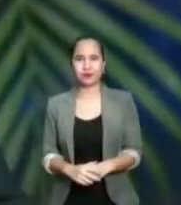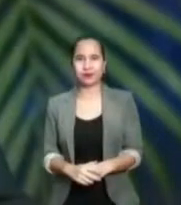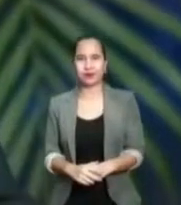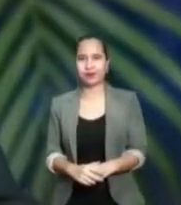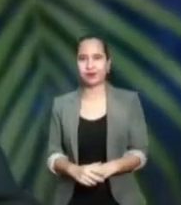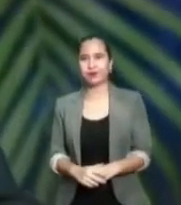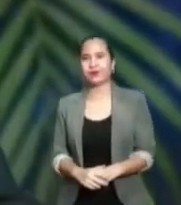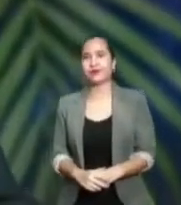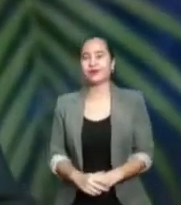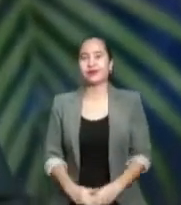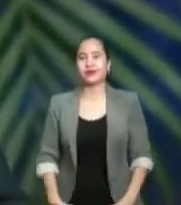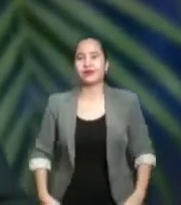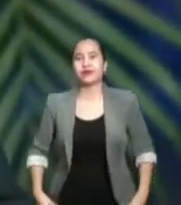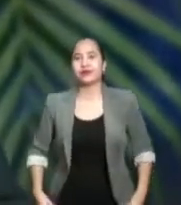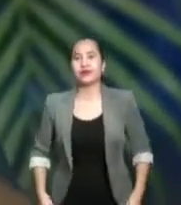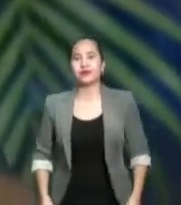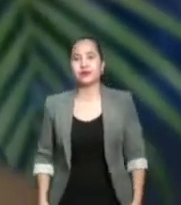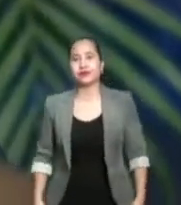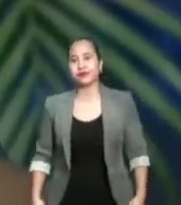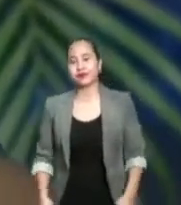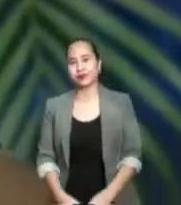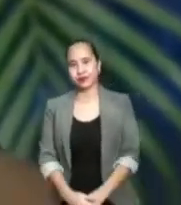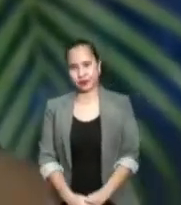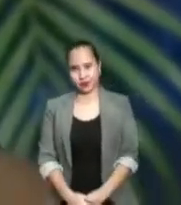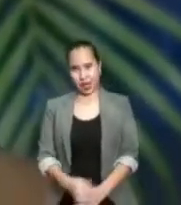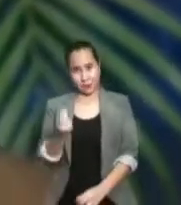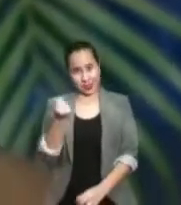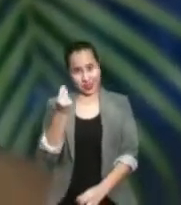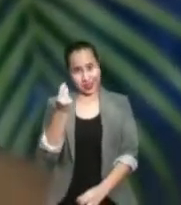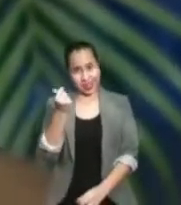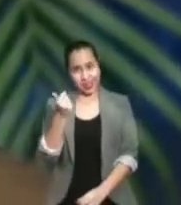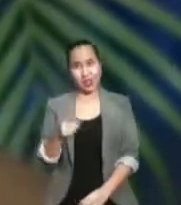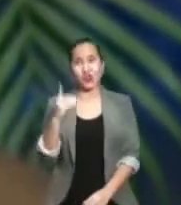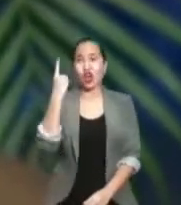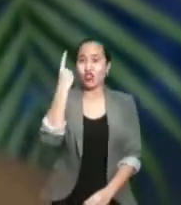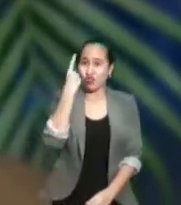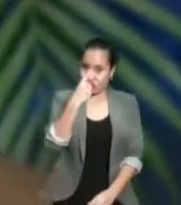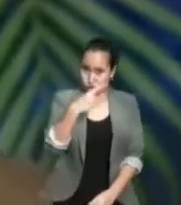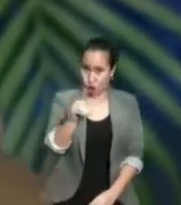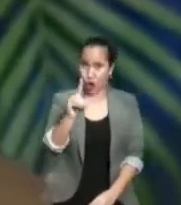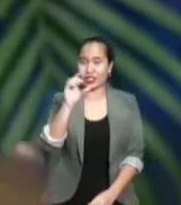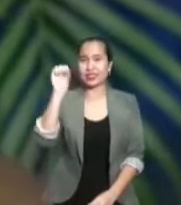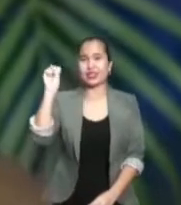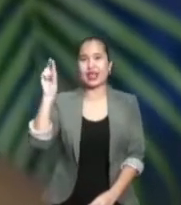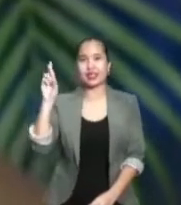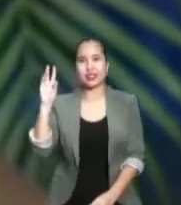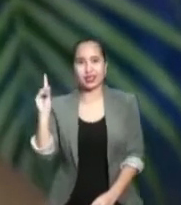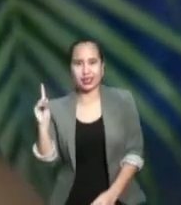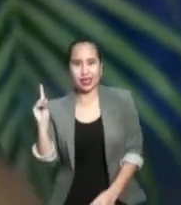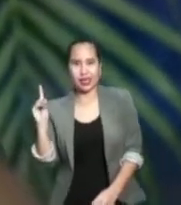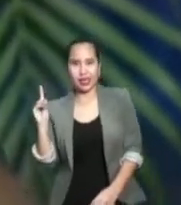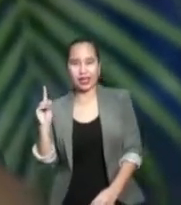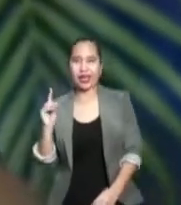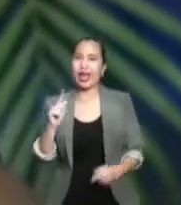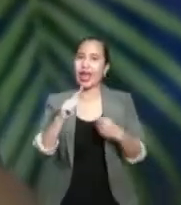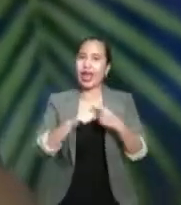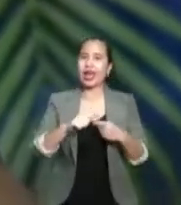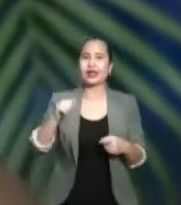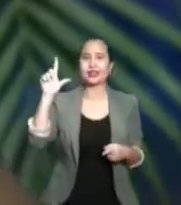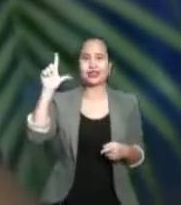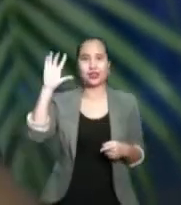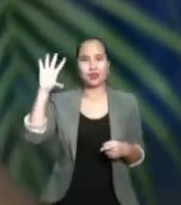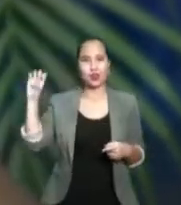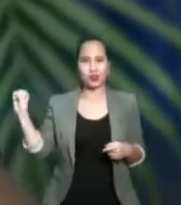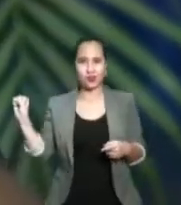Armand Achai-Bersing van Financiën en Planning legt uit dat deze ondersteuningstoelage niet wordt meegenomen bij de